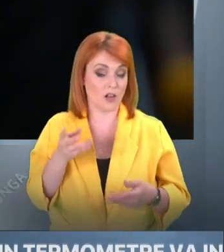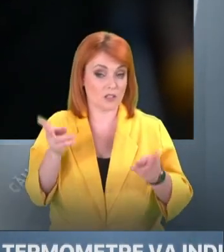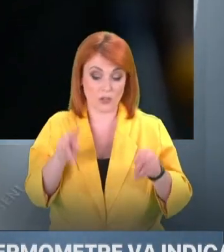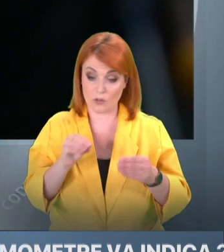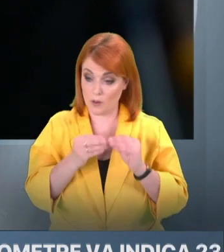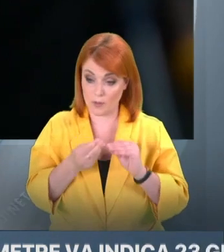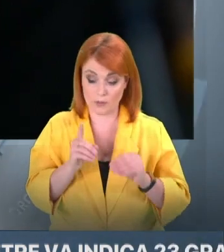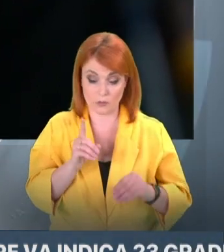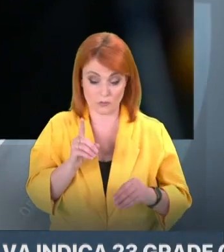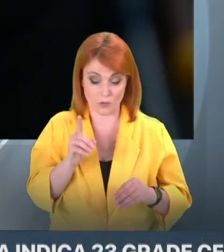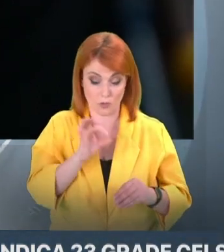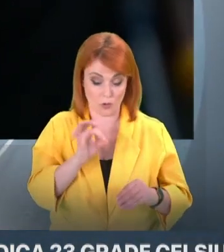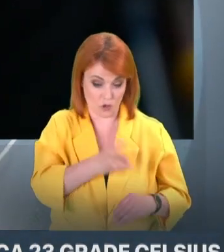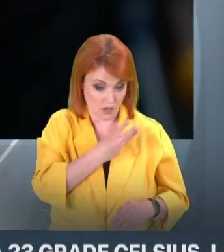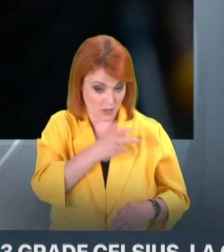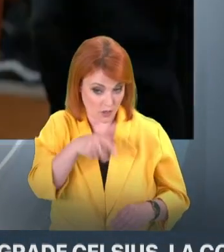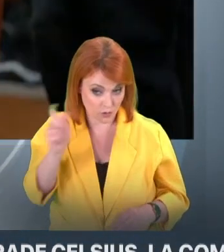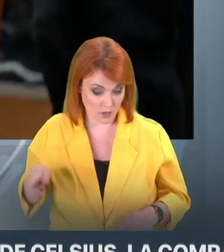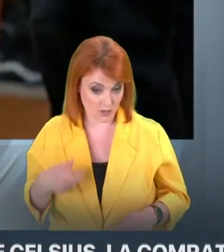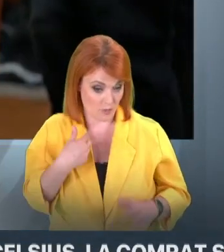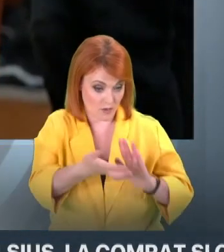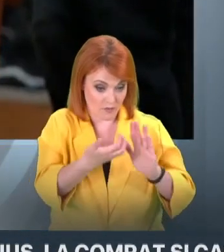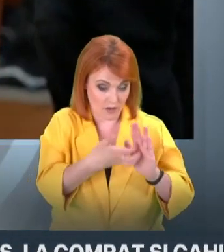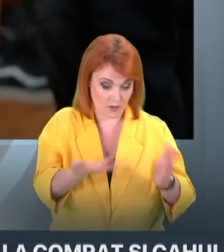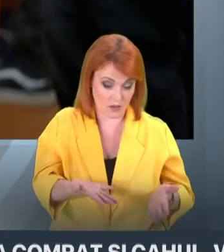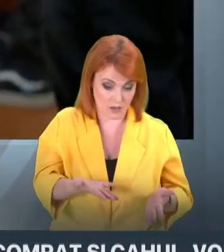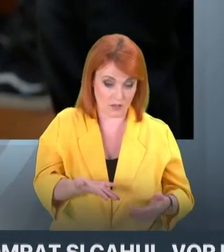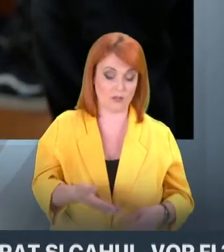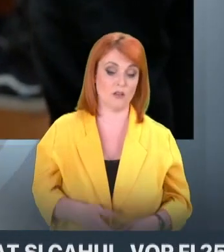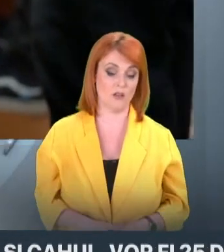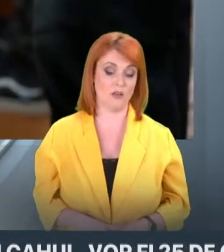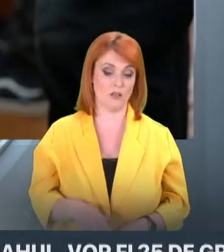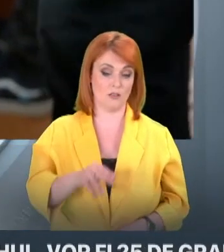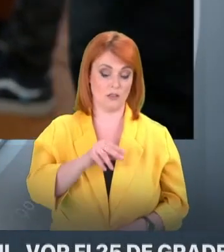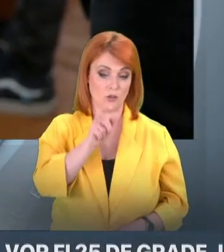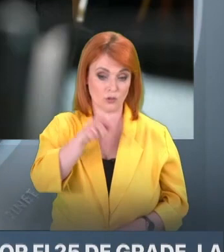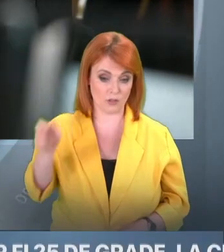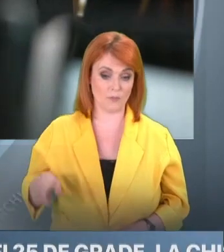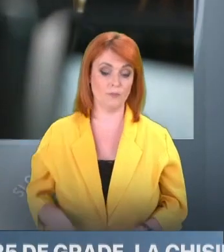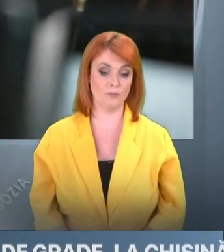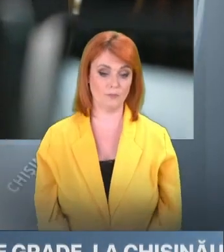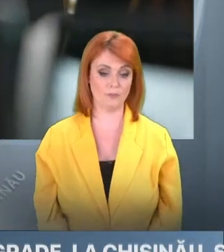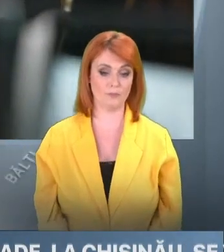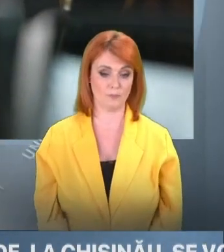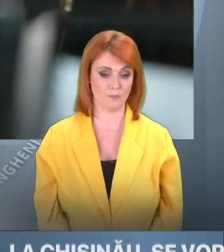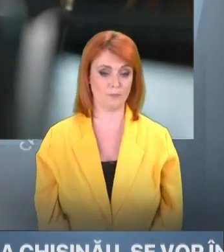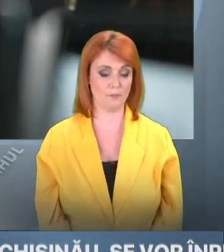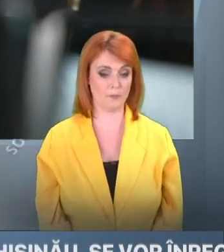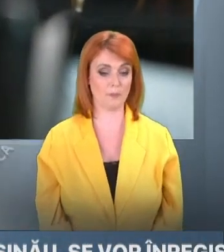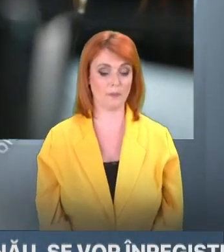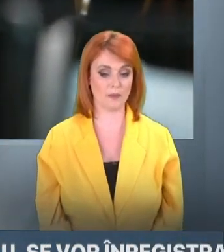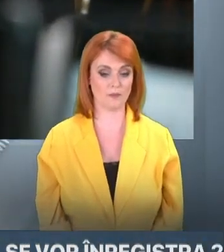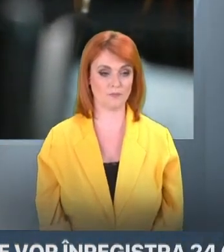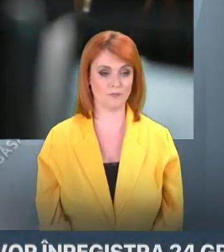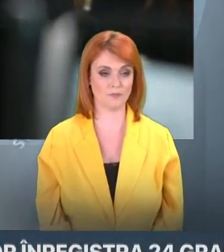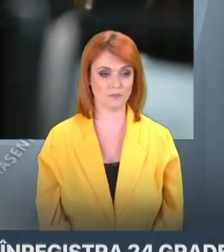avem suficientă forță de muncă ca să oferim angajatorilor. Dar sectorul este într-o continuă creștere. De aici și